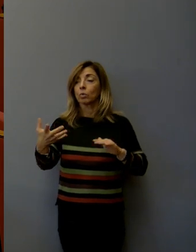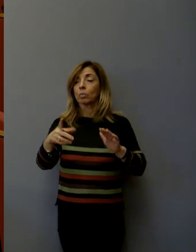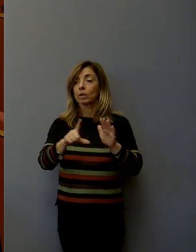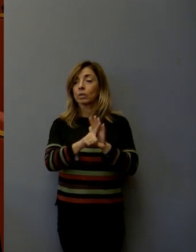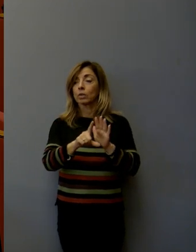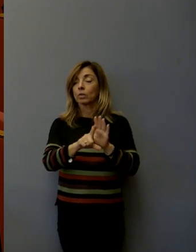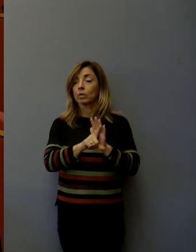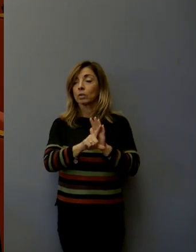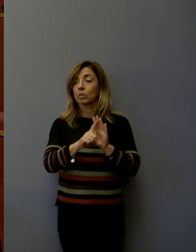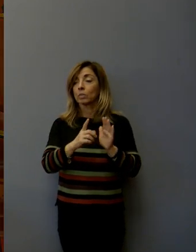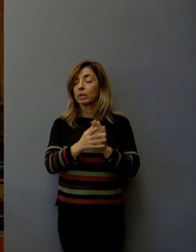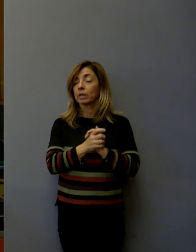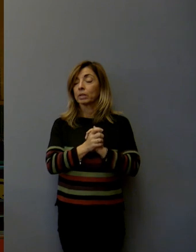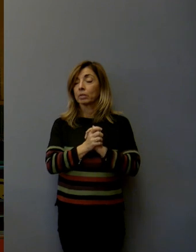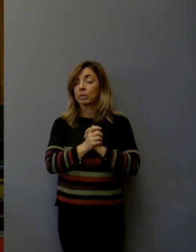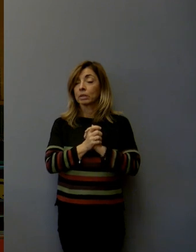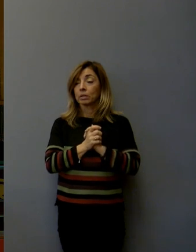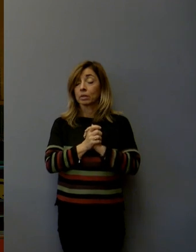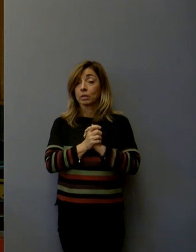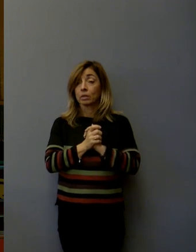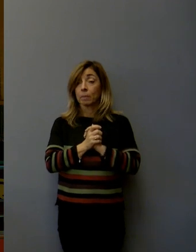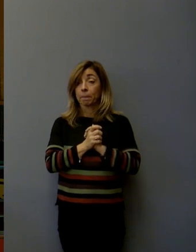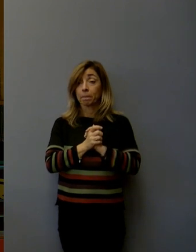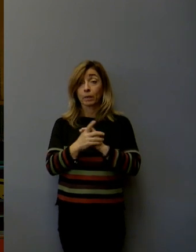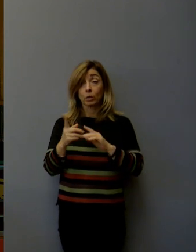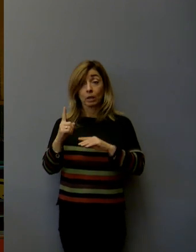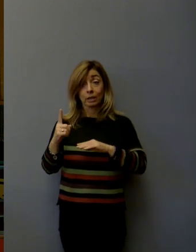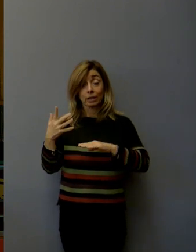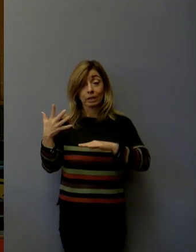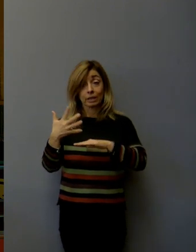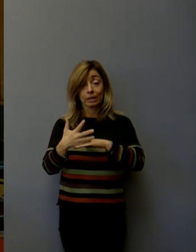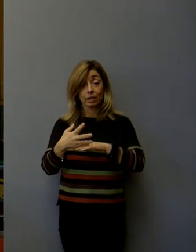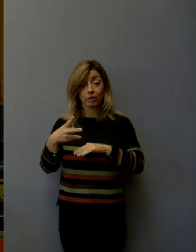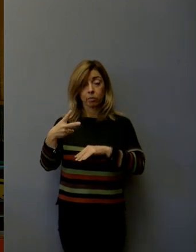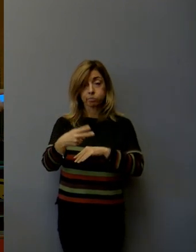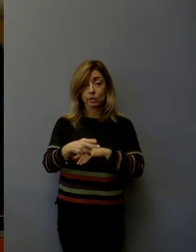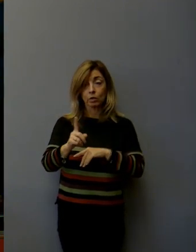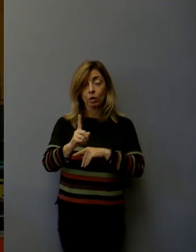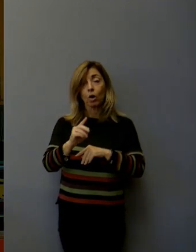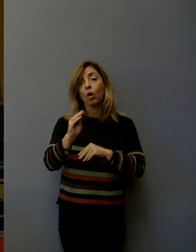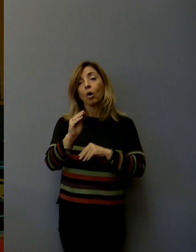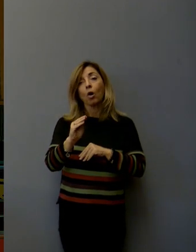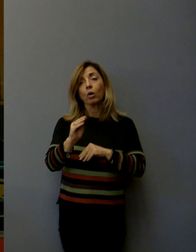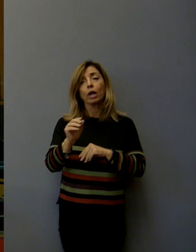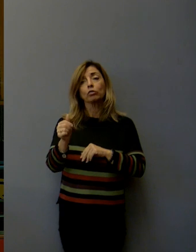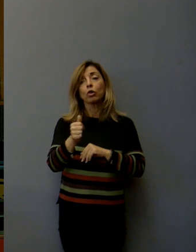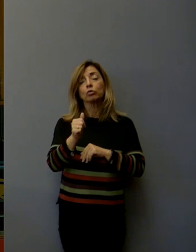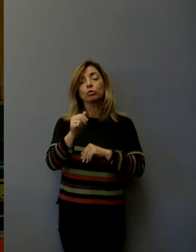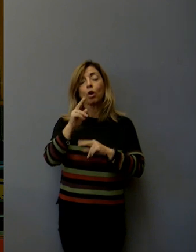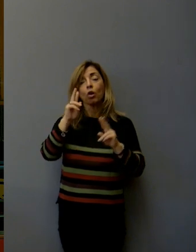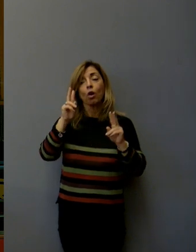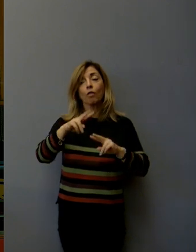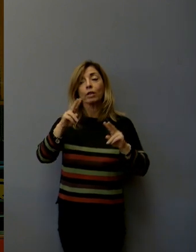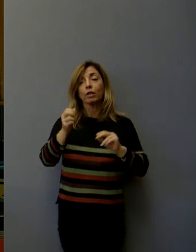interrompe interrompe interrompe il suo intervento No non interrompo ho chiesto la verifica del numero legale deve essere